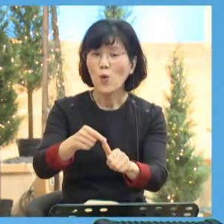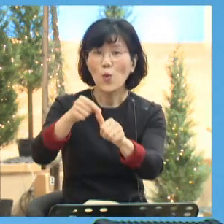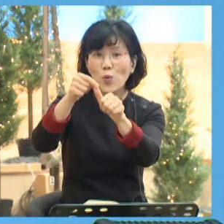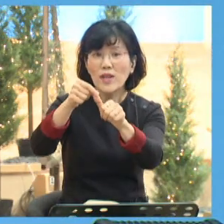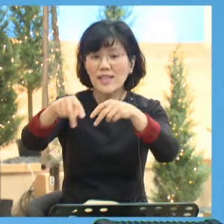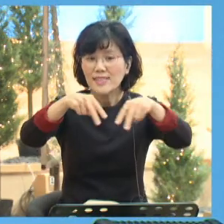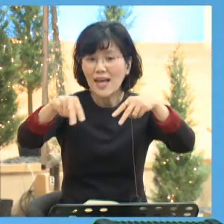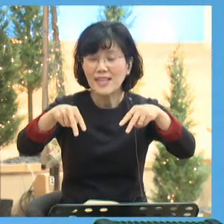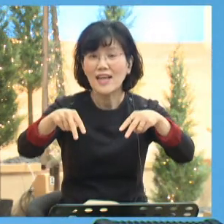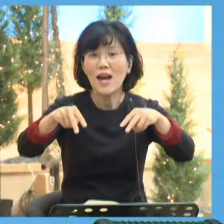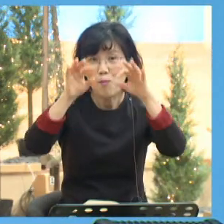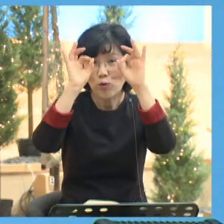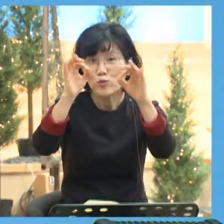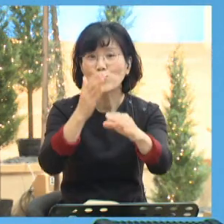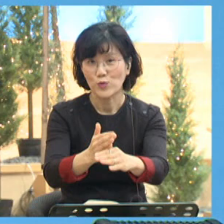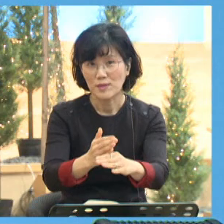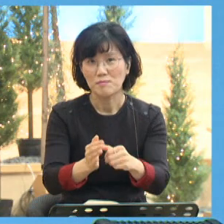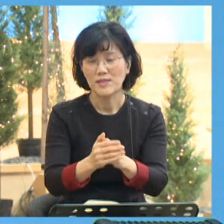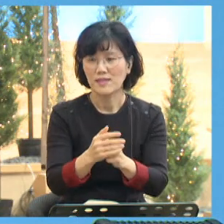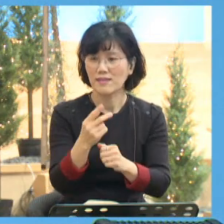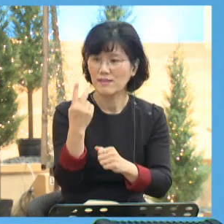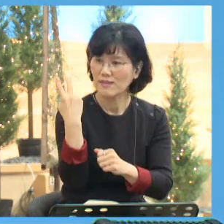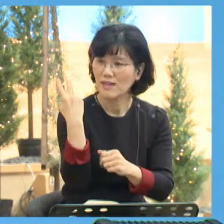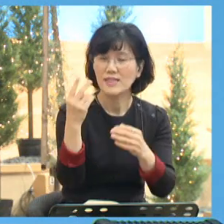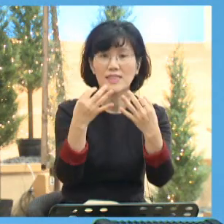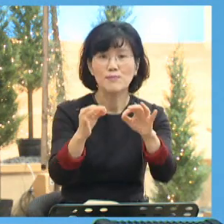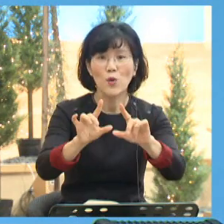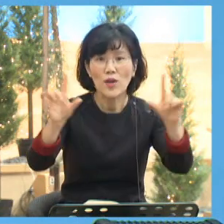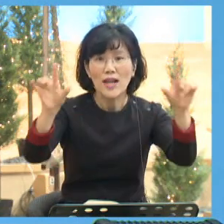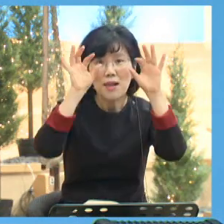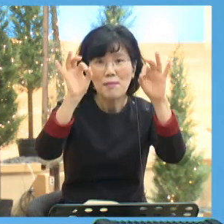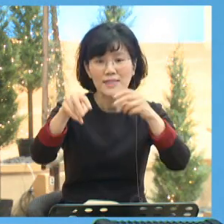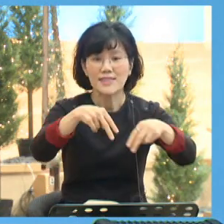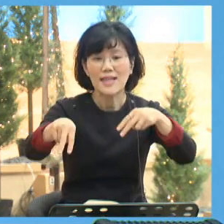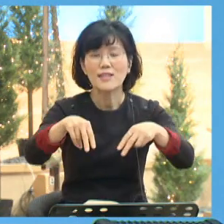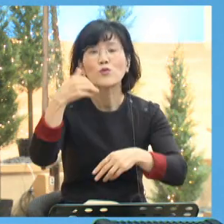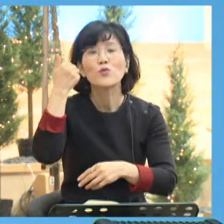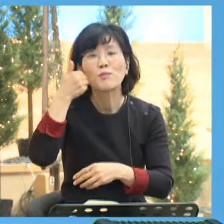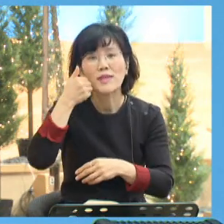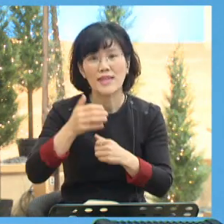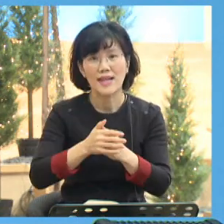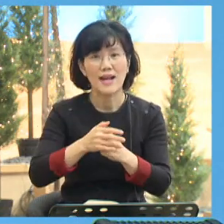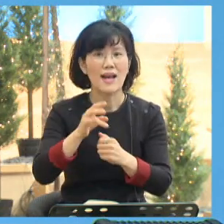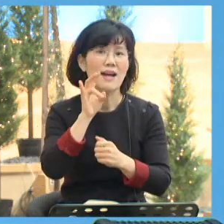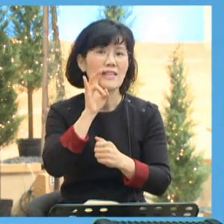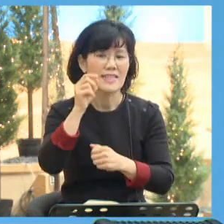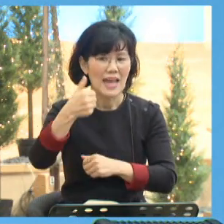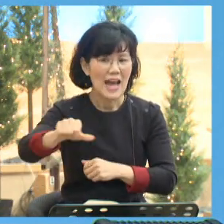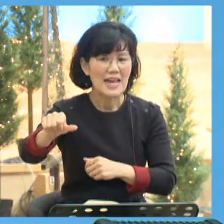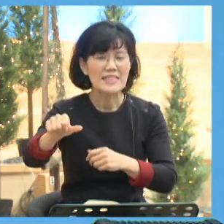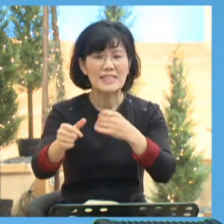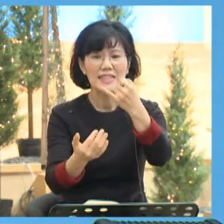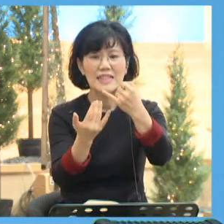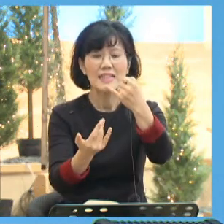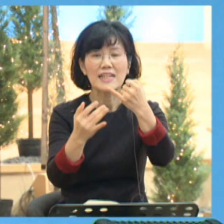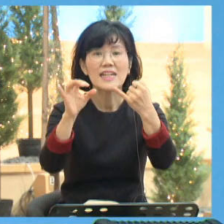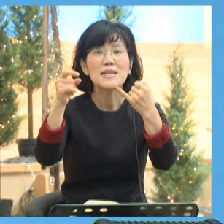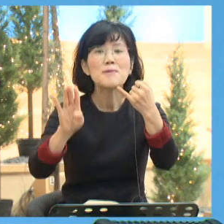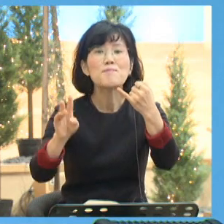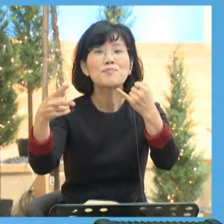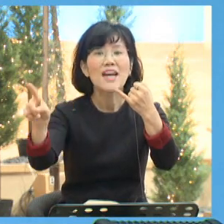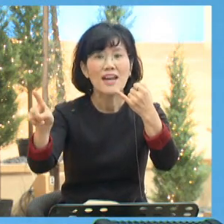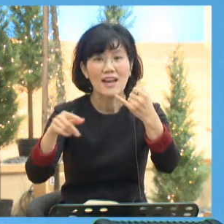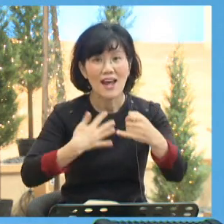사사를 살피고 했어요 엊그저께 금요일날 우리가 살펴보았던 사서 있잖아요 기생이 아들이었던 입 딱 기억나십니까